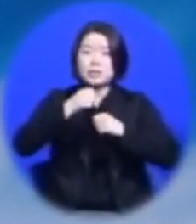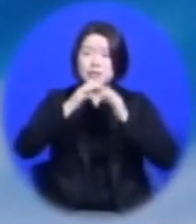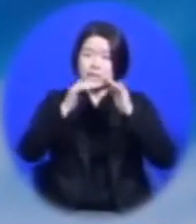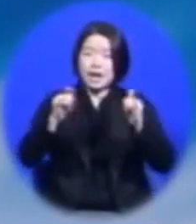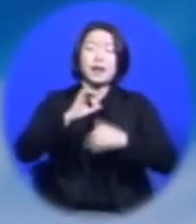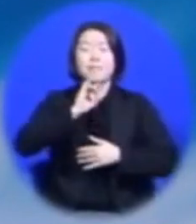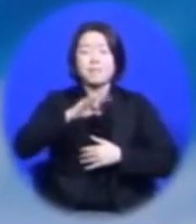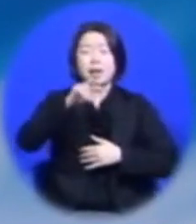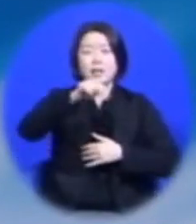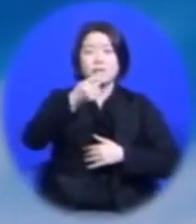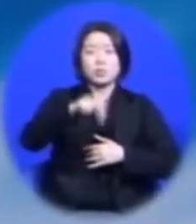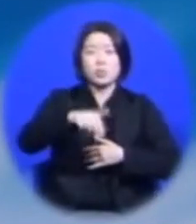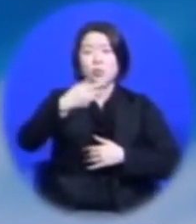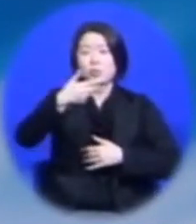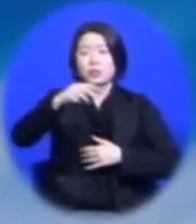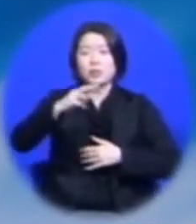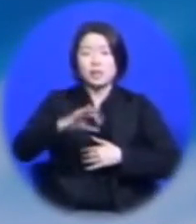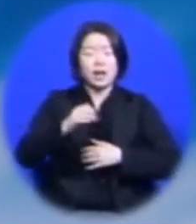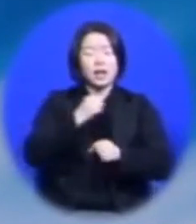속량을 하는 게 아닙니다.